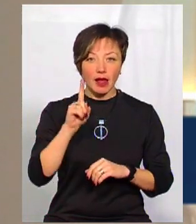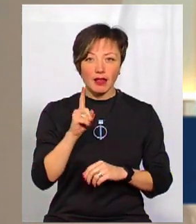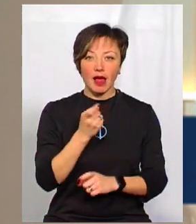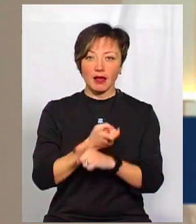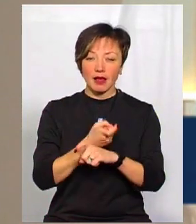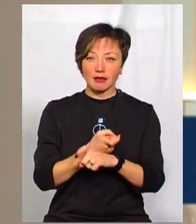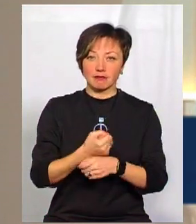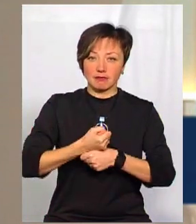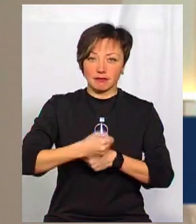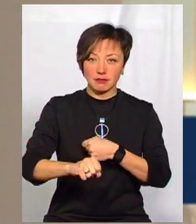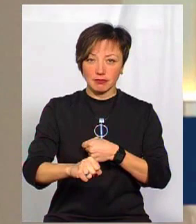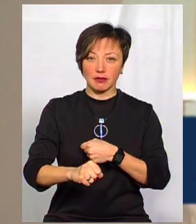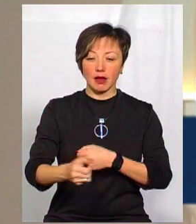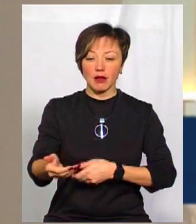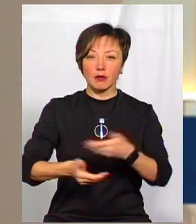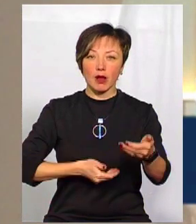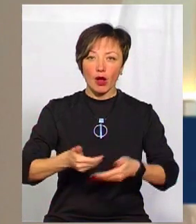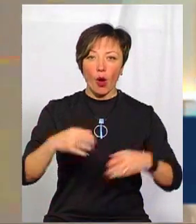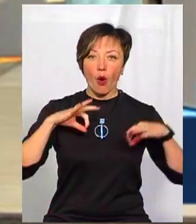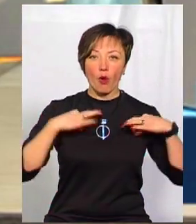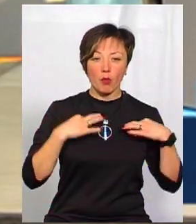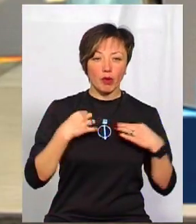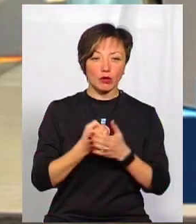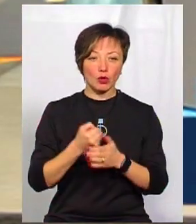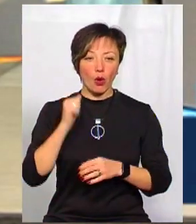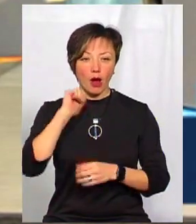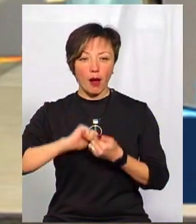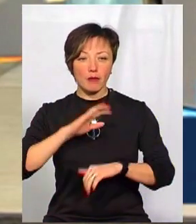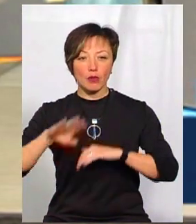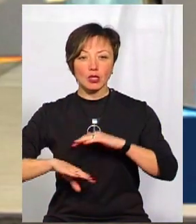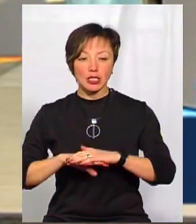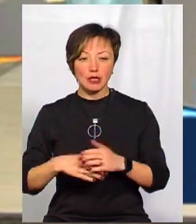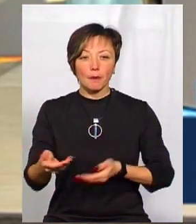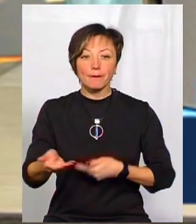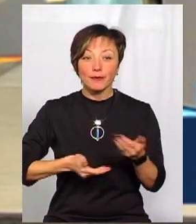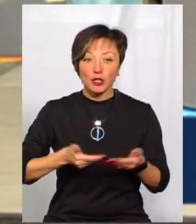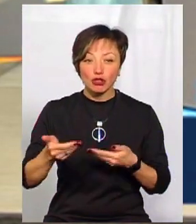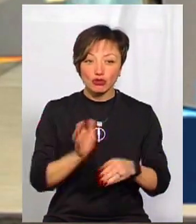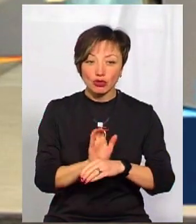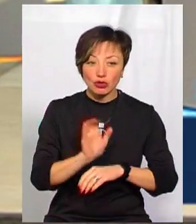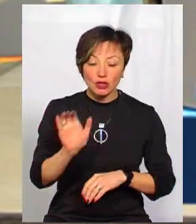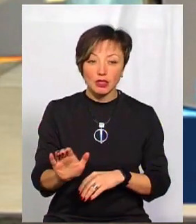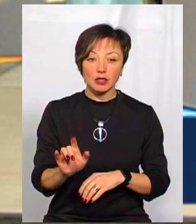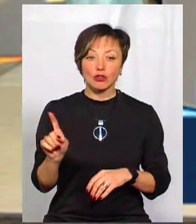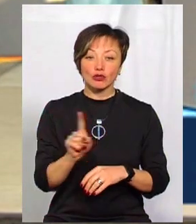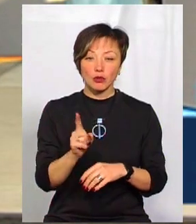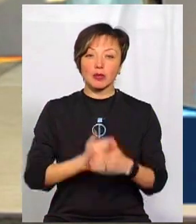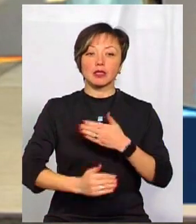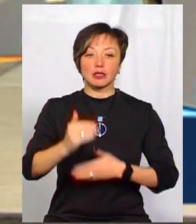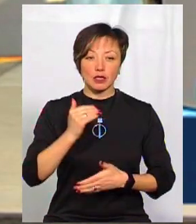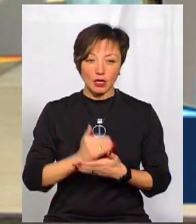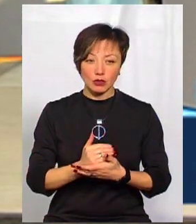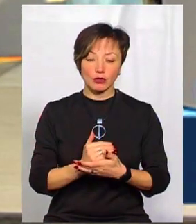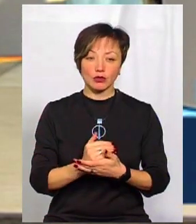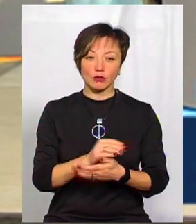нацисти змусили йти маршем від Коломи до Кам'янця-Подільського пішки. Цих людей пригнали, щоб зрештою